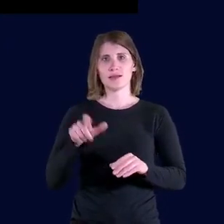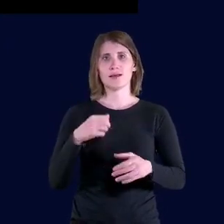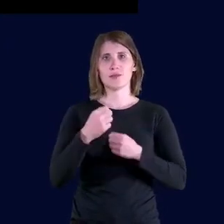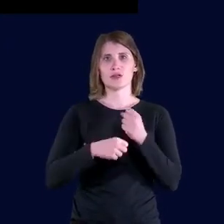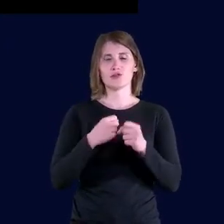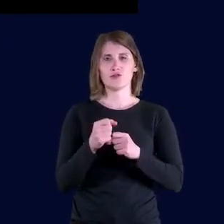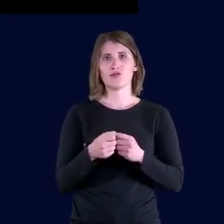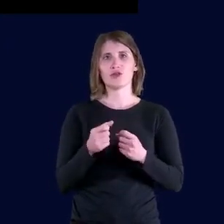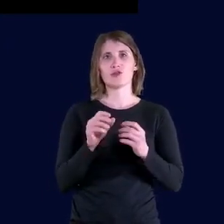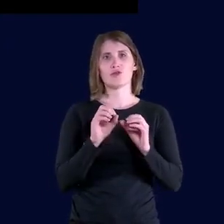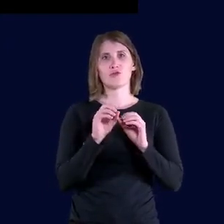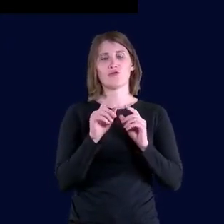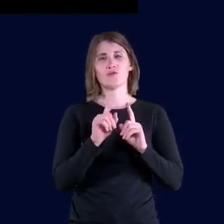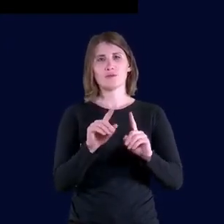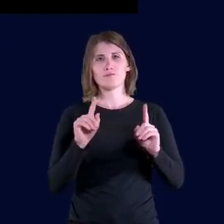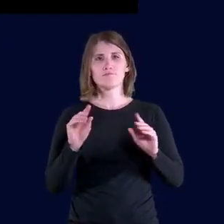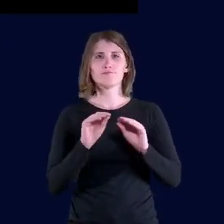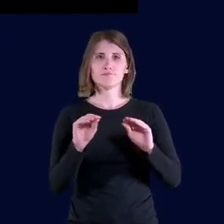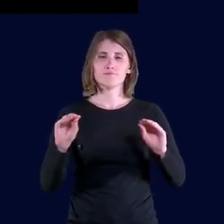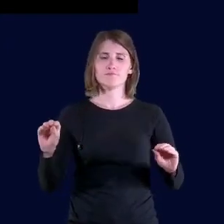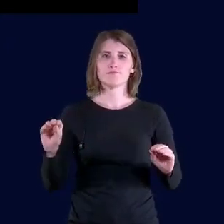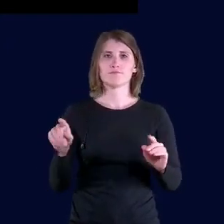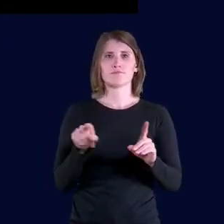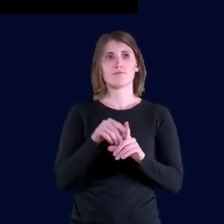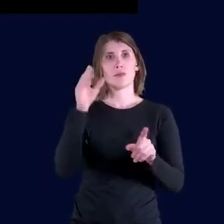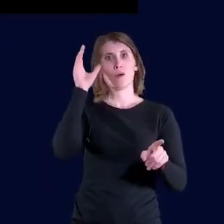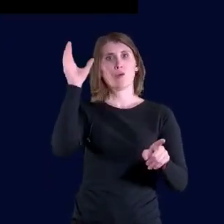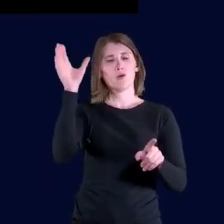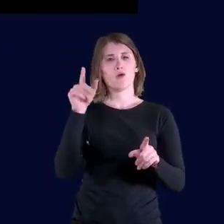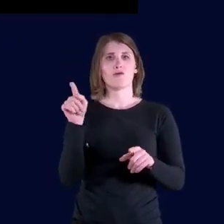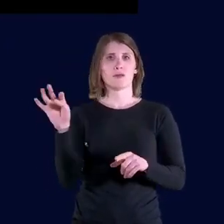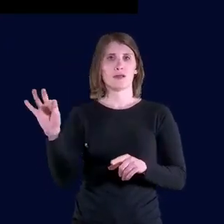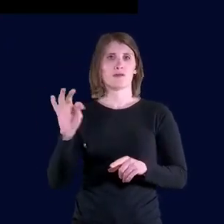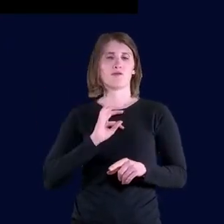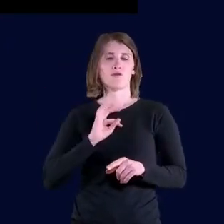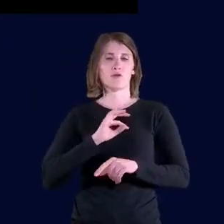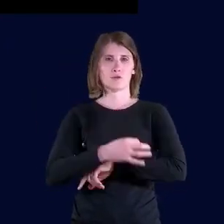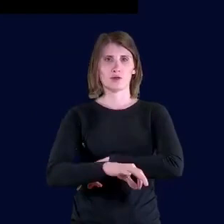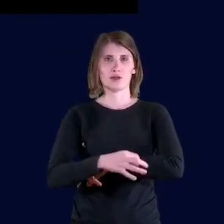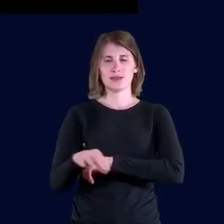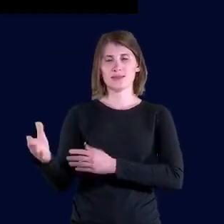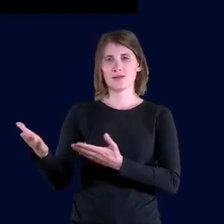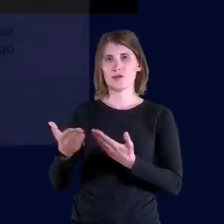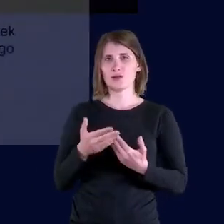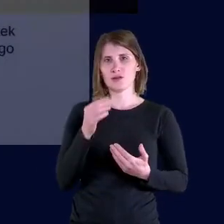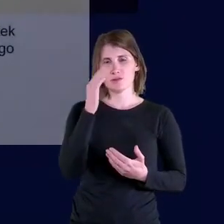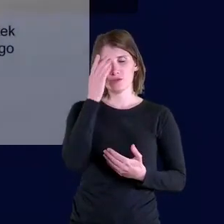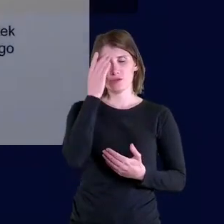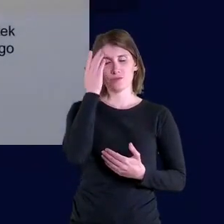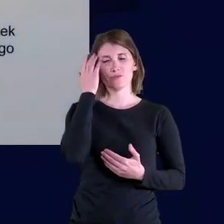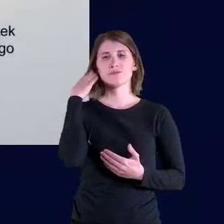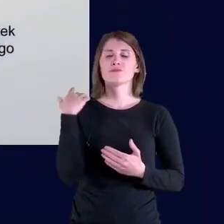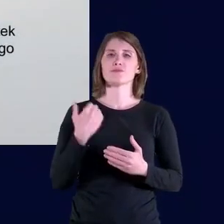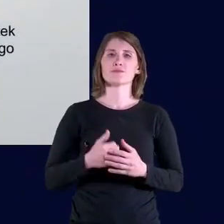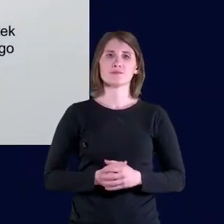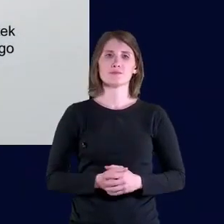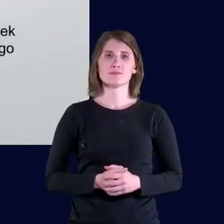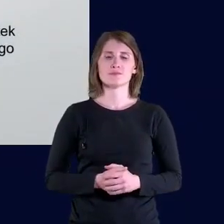dydaktycznych naukowo-badawczych a swojej uczelni zapraszamy Pani Joanno